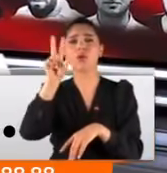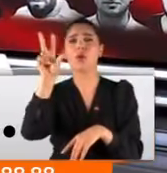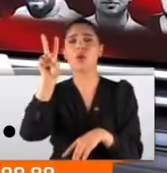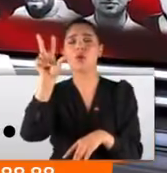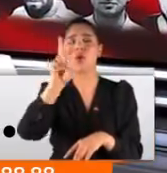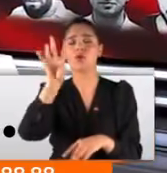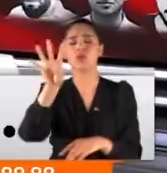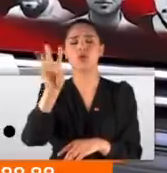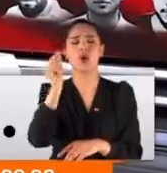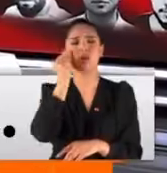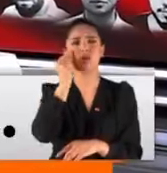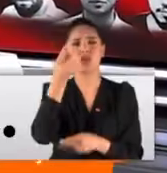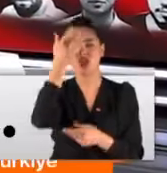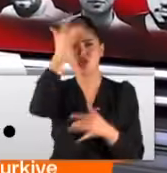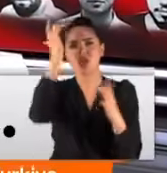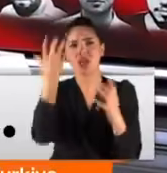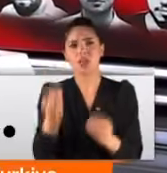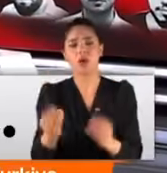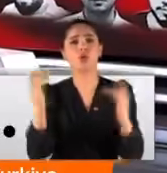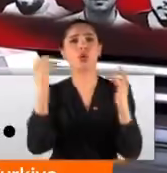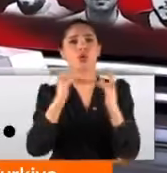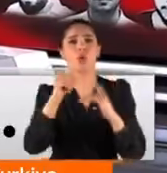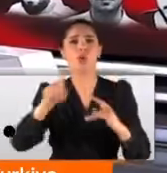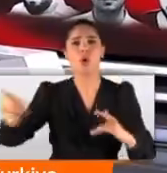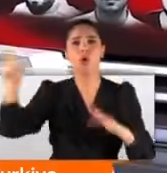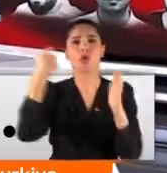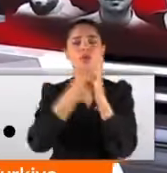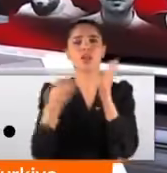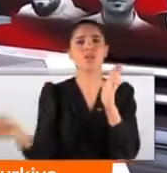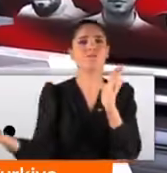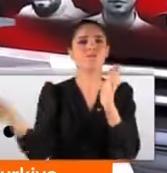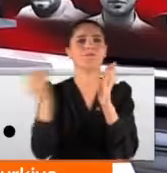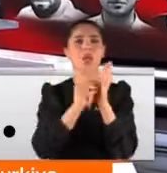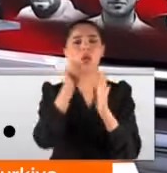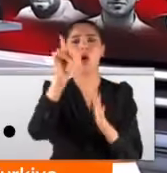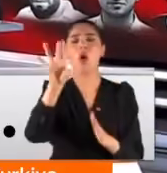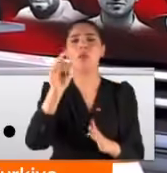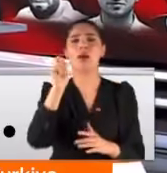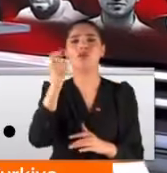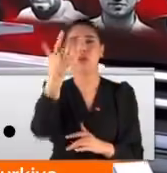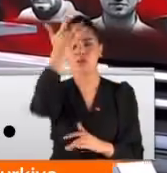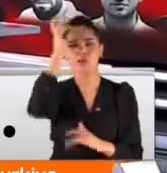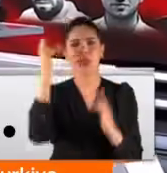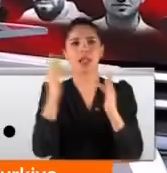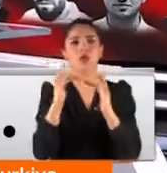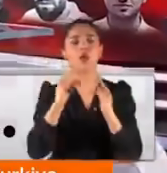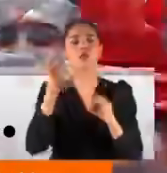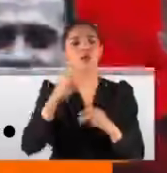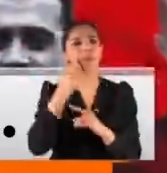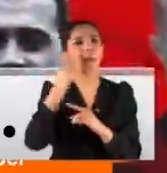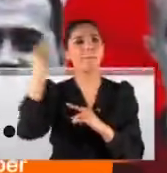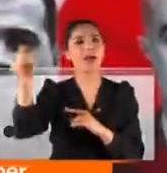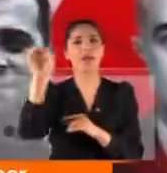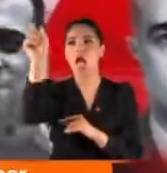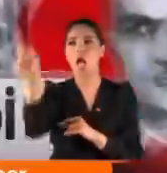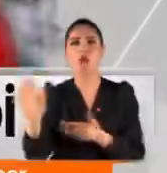34'ü şehadet şerbetini içti. Köprüye de onlar ismini verdi. 15 Temmuz Şehitler Köprüsü'ne gideceğiz şimdi ve